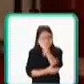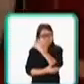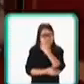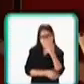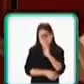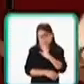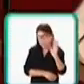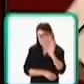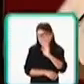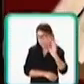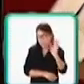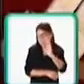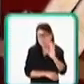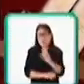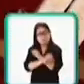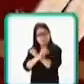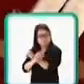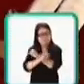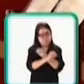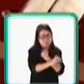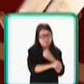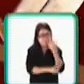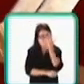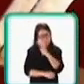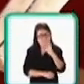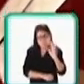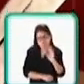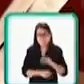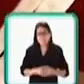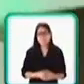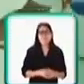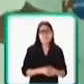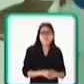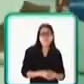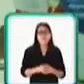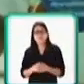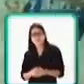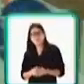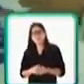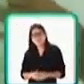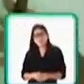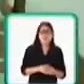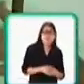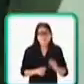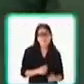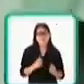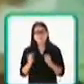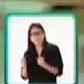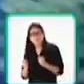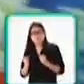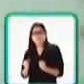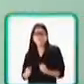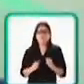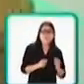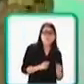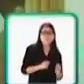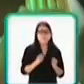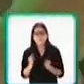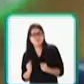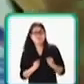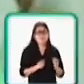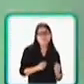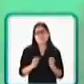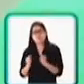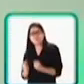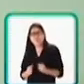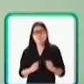ม่ได้มีเนื้อหาใดๆที่เข้าข่ายปลุกระดมแต่ว่ามีรายงานข่าวว่าแม้ว่ากกต.จะยืนยันไม่แก้คำร้องแต่ฝ่ายความมั่นคงของคสช.